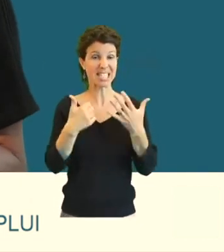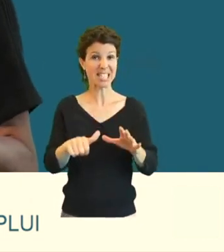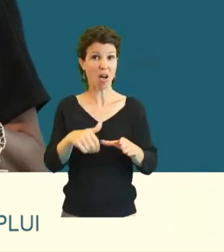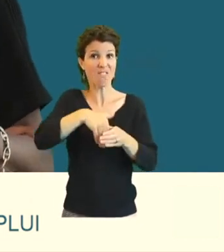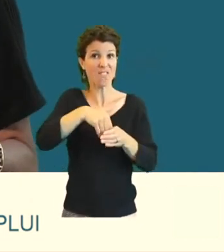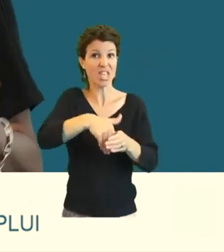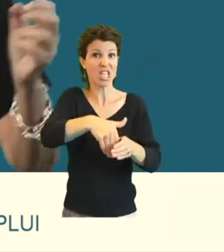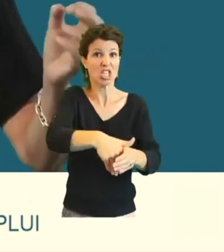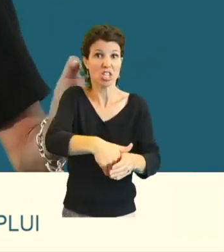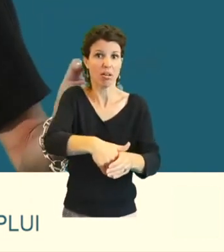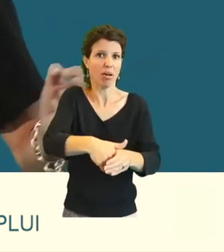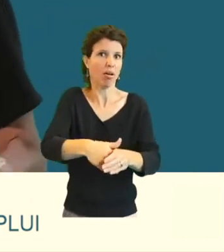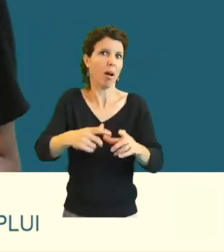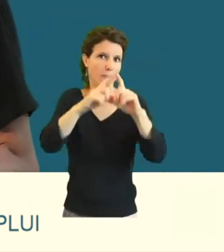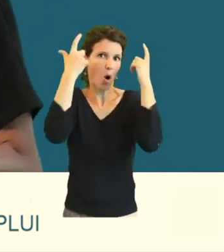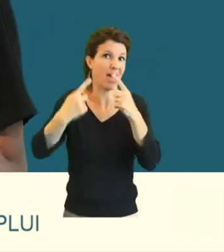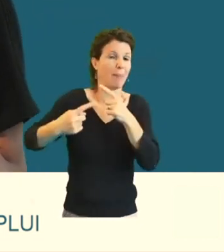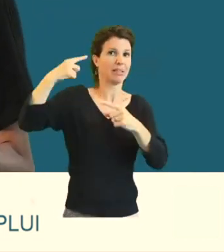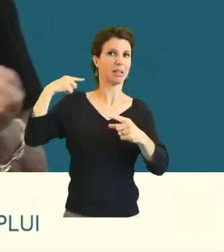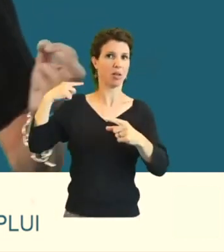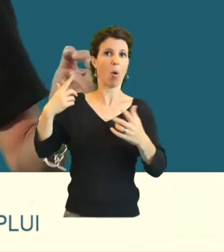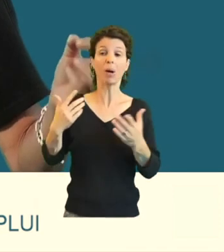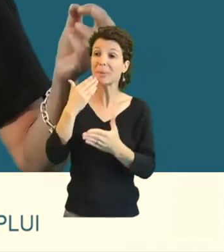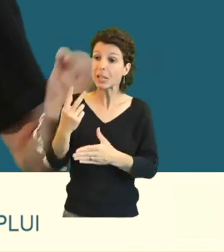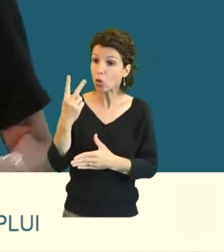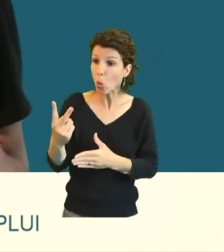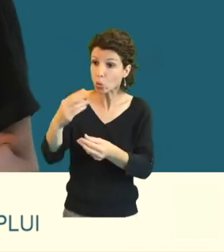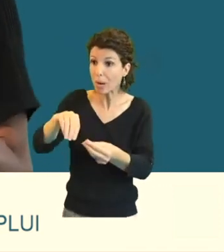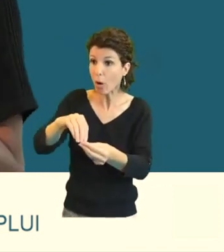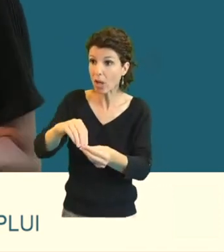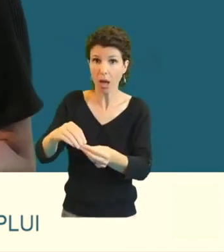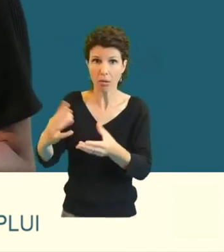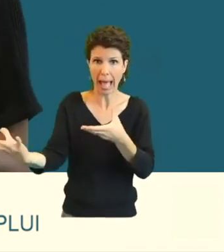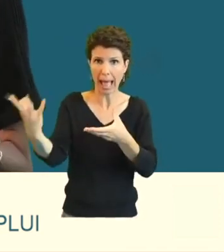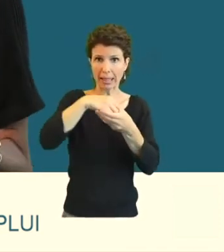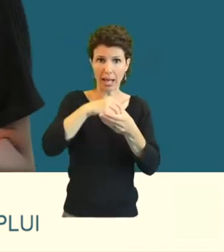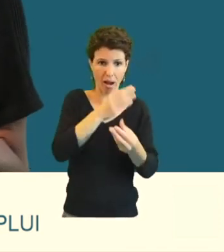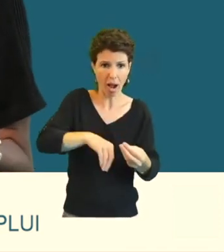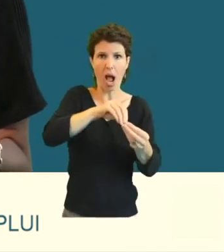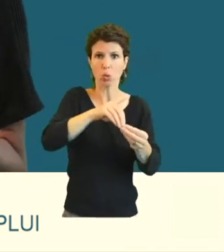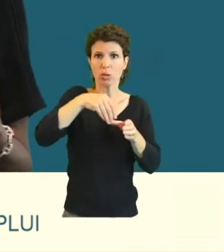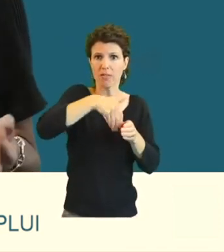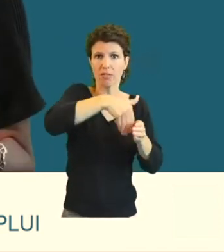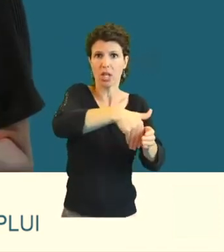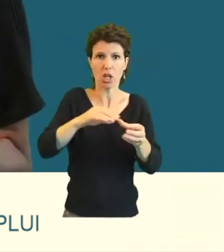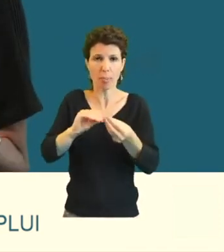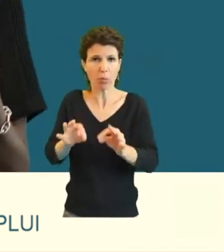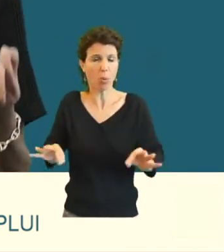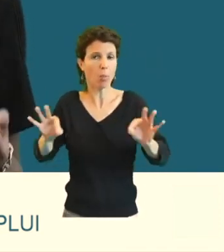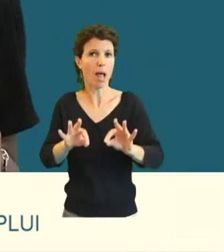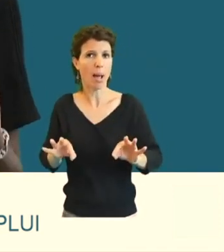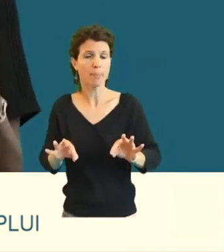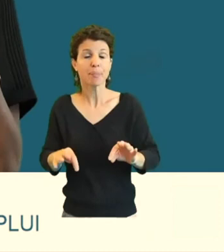la part du printemps marseillais, bien sûr, nous les intégrerons, il n'y a aucun souci. Et puis, nous avons aussi tout le patrimoine